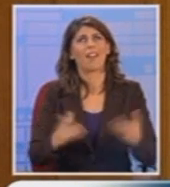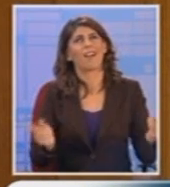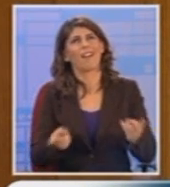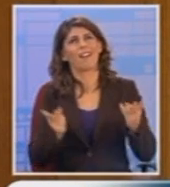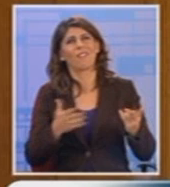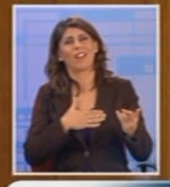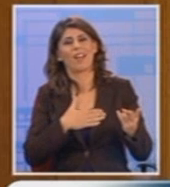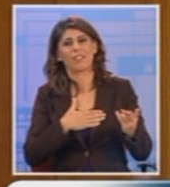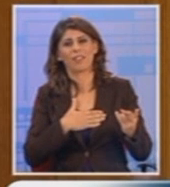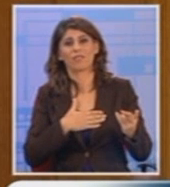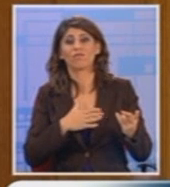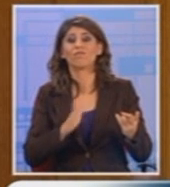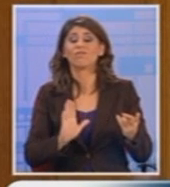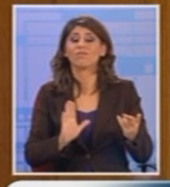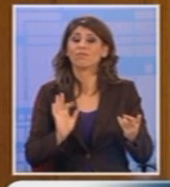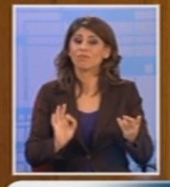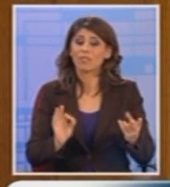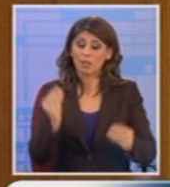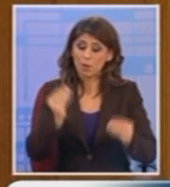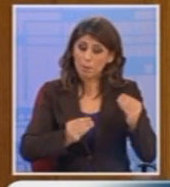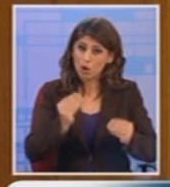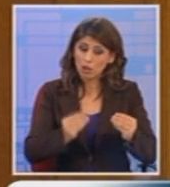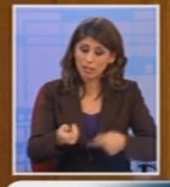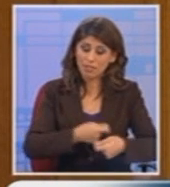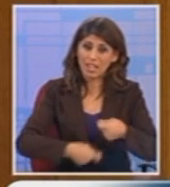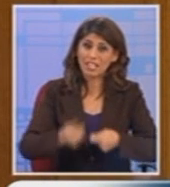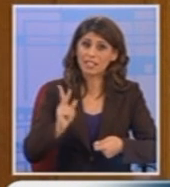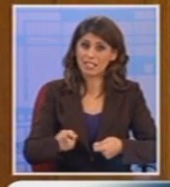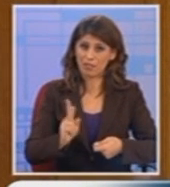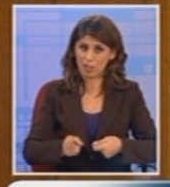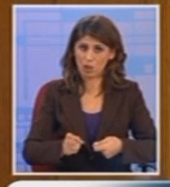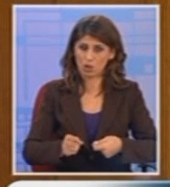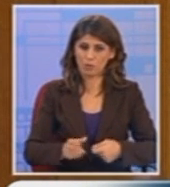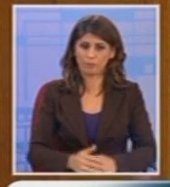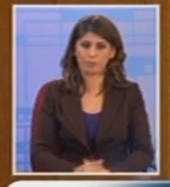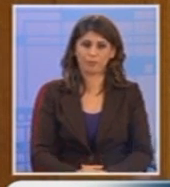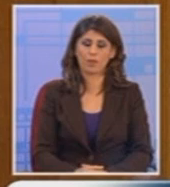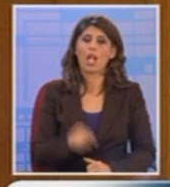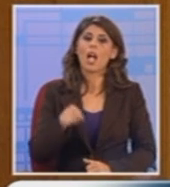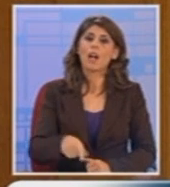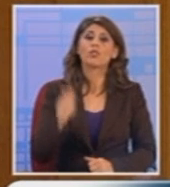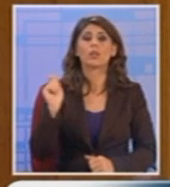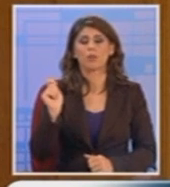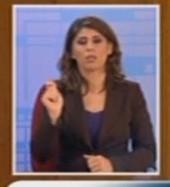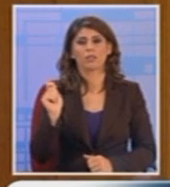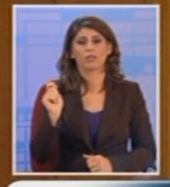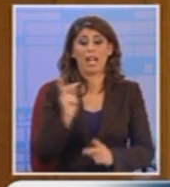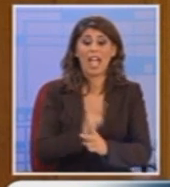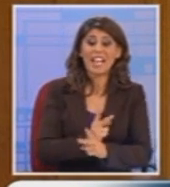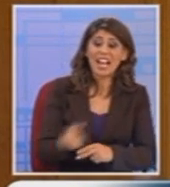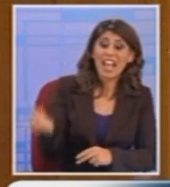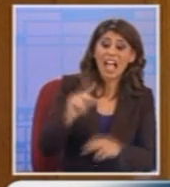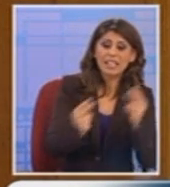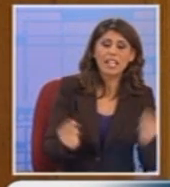καρδία. Βεβαίως κάνουμε υπολογισμό και διαχείριση κινδύνων. Αυτό είναι η πολιτική. Εναλλακτικές